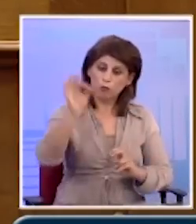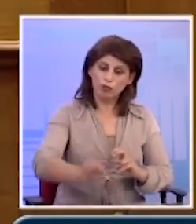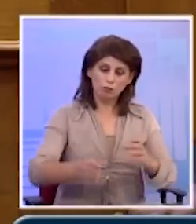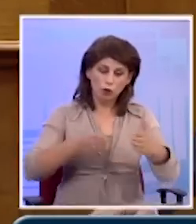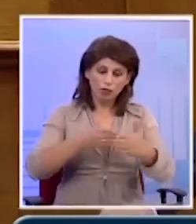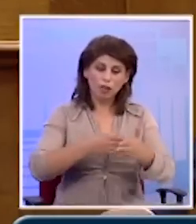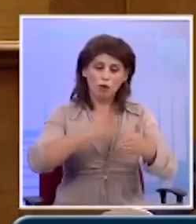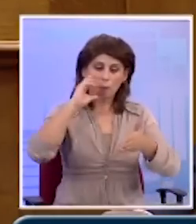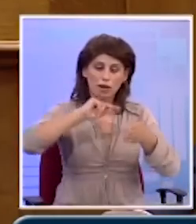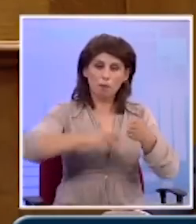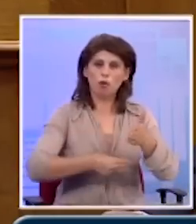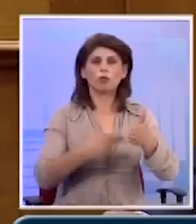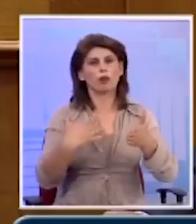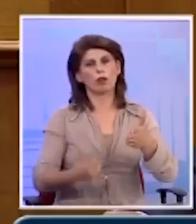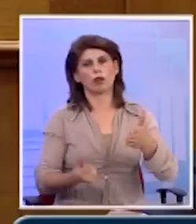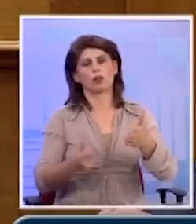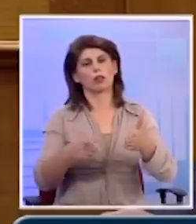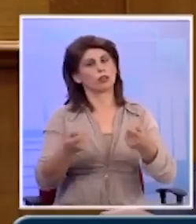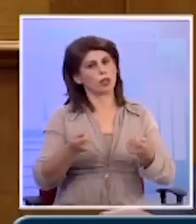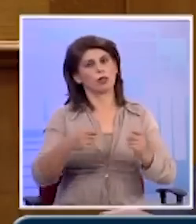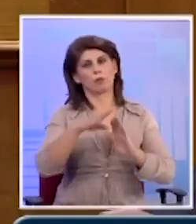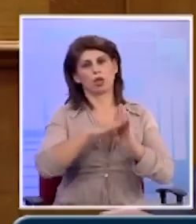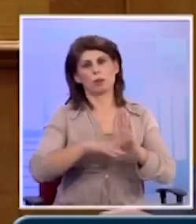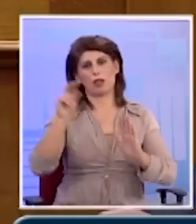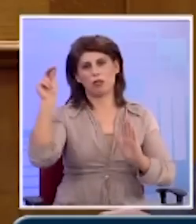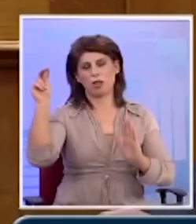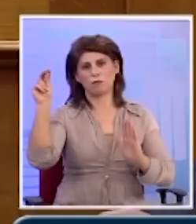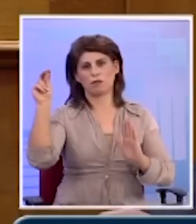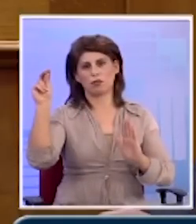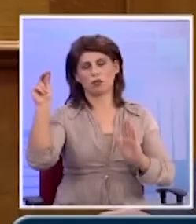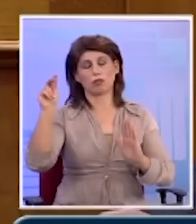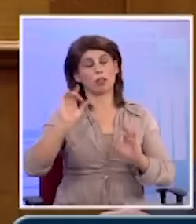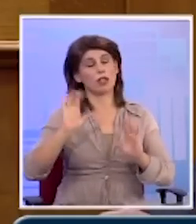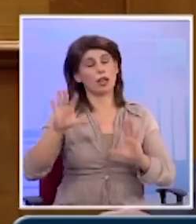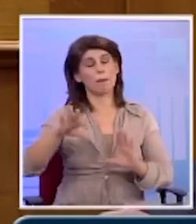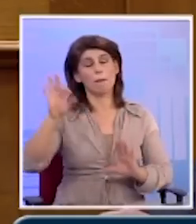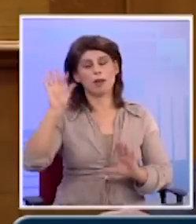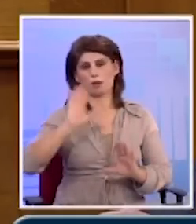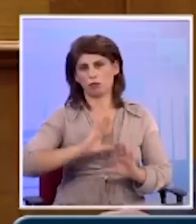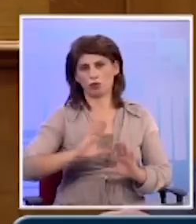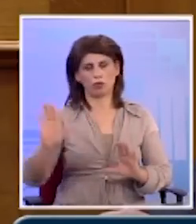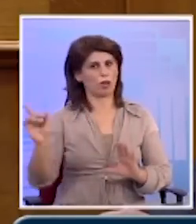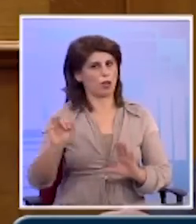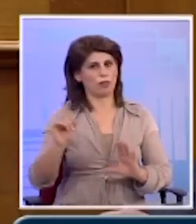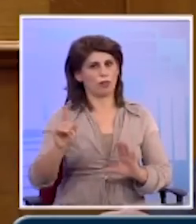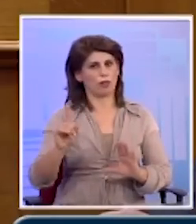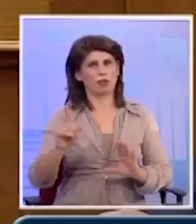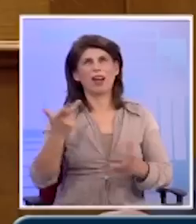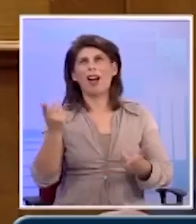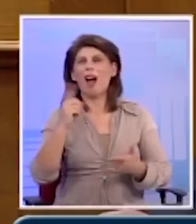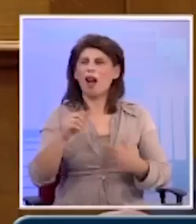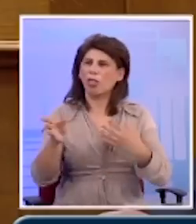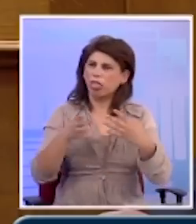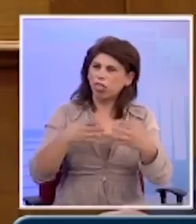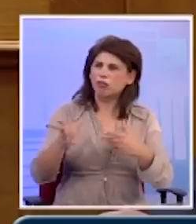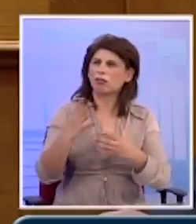στο αδιέξοδο του μνημονίου αποτελεί την υλοποίηση των προγραμματικών μας δεσμεύσεων και σε καμία περίπτωση δεν αποτελεί αντιπερισπασμό.